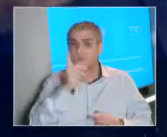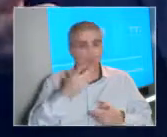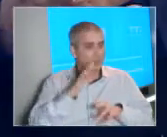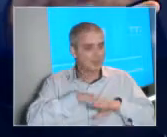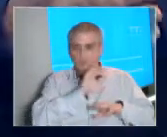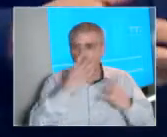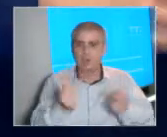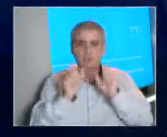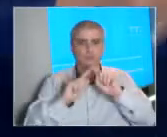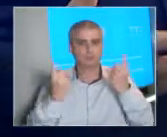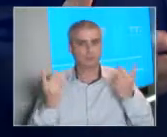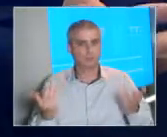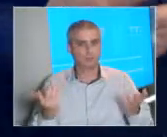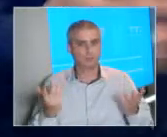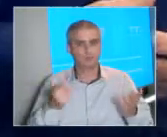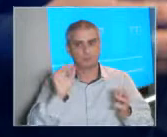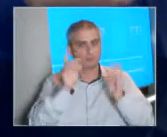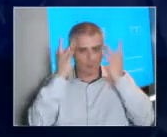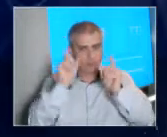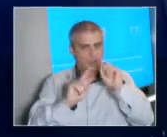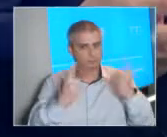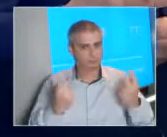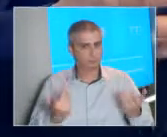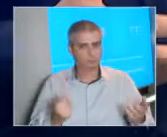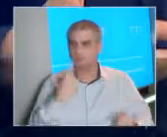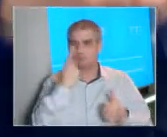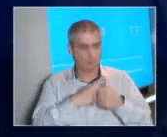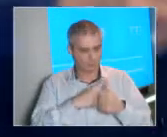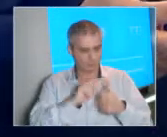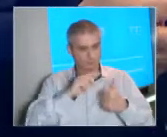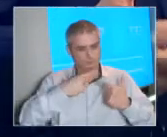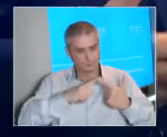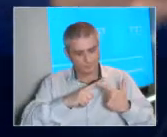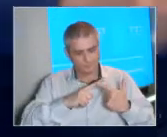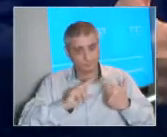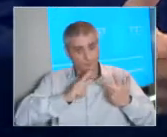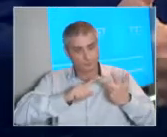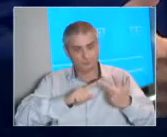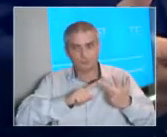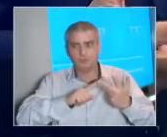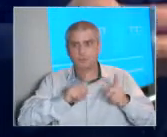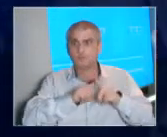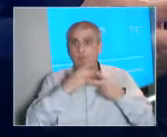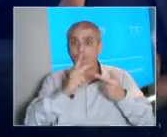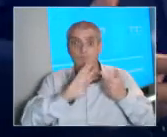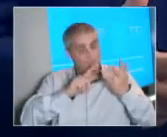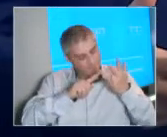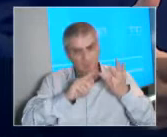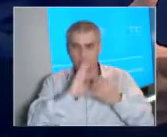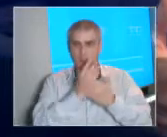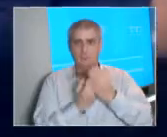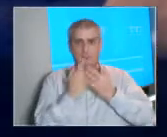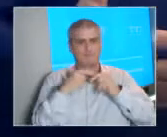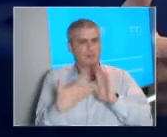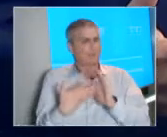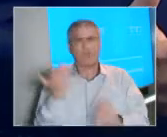הצלת חיים של אחרים, הוא כל כולו למען אנשים אחרים. אז יש מקרה אחד, ומקרה שני, ומקרה שלישי באותו בית חולים, ובמקרה הרביעי מחליטים להקים ועדת